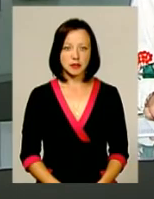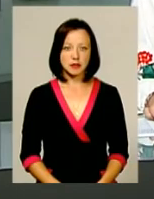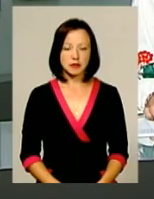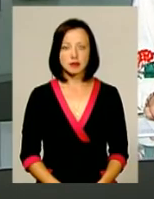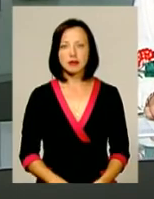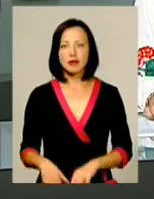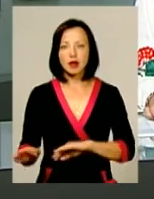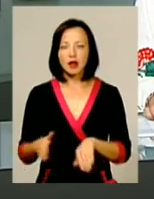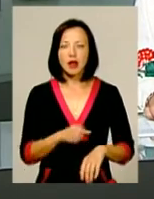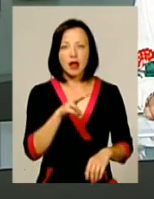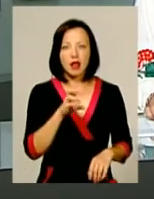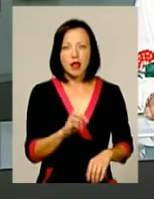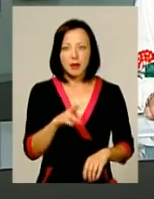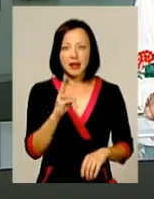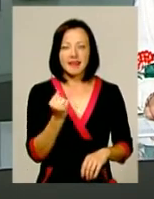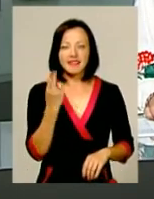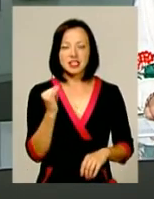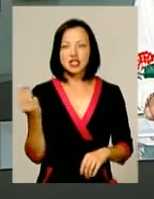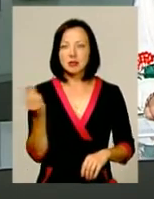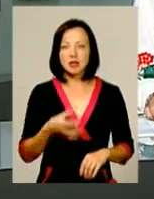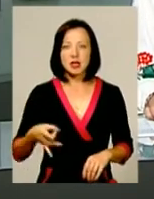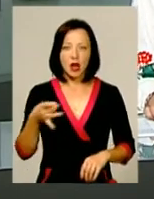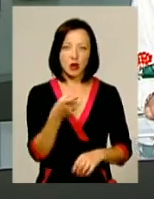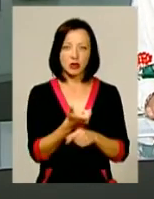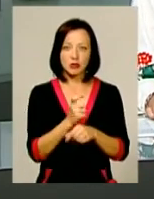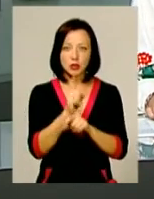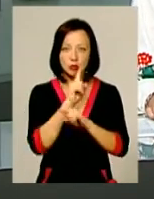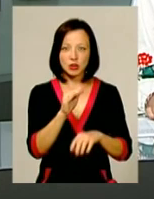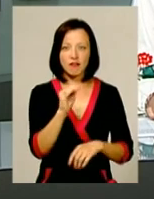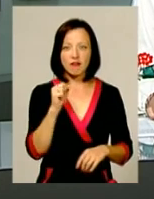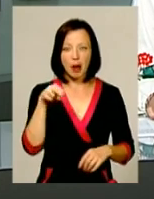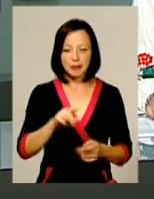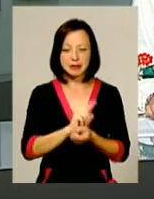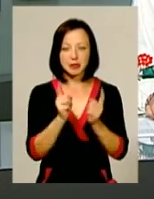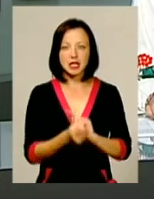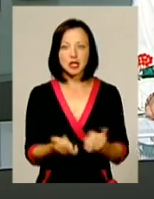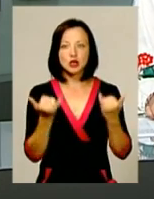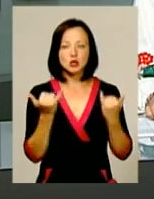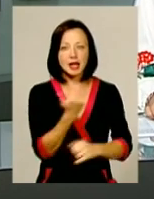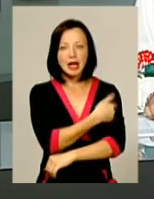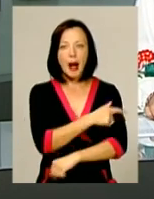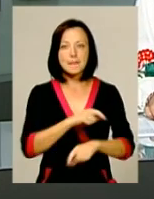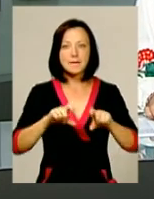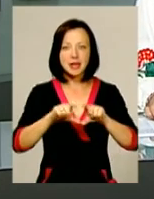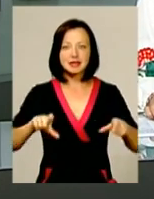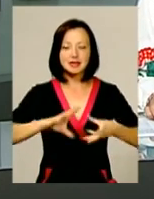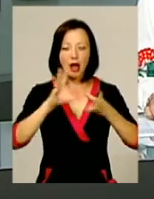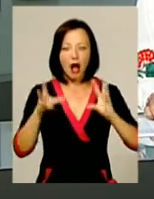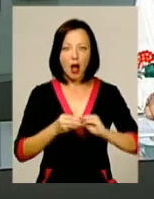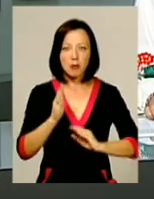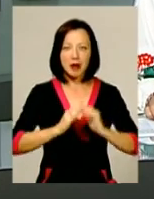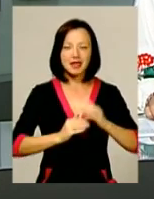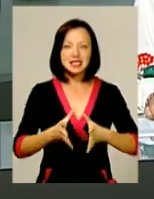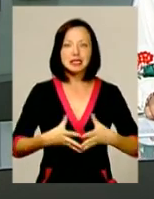У Ленківцях Шепетівського району більше не буде ФАПу. Його змінила нова сучасна амбулаторія загальної практики